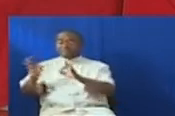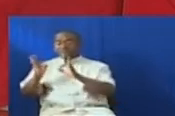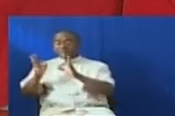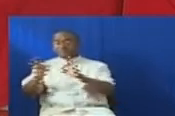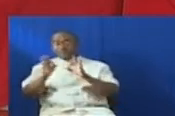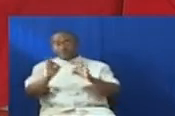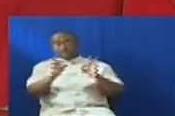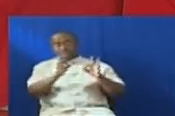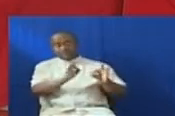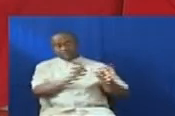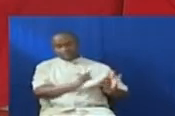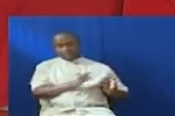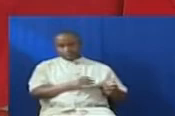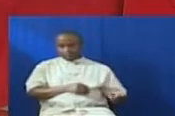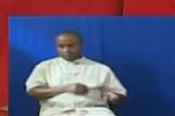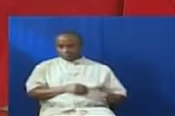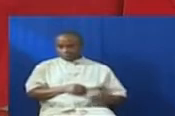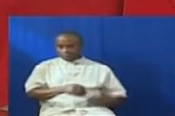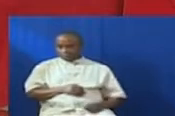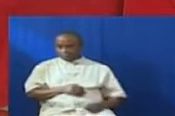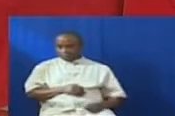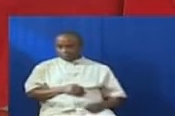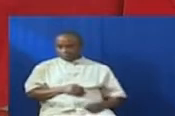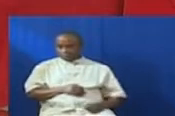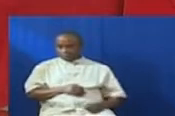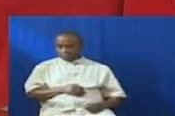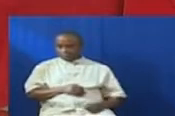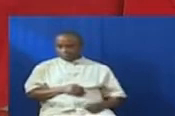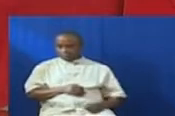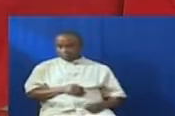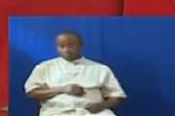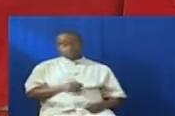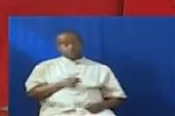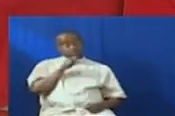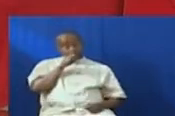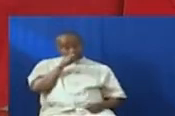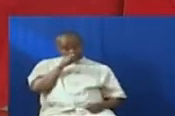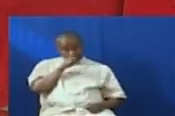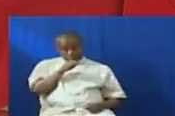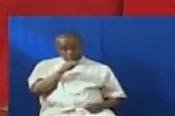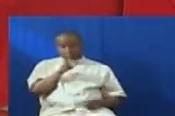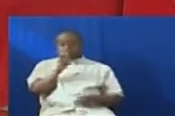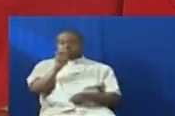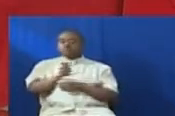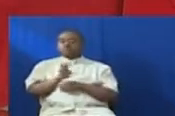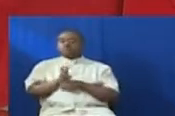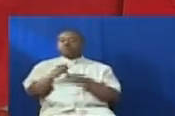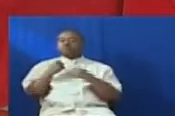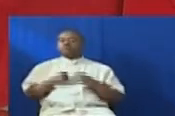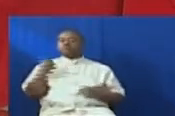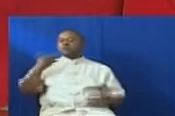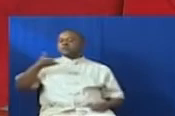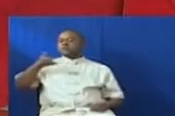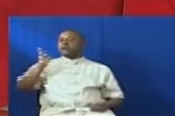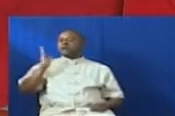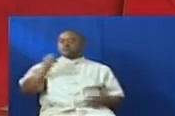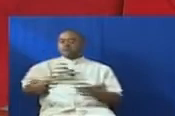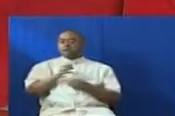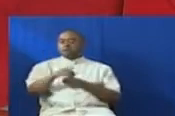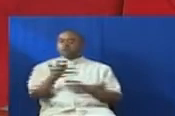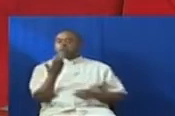sio dhamira njema za maafisa masuhuli, ni usimamizi imara wa serikali wa awamu ya